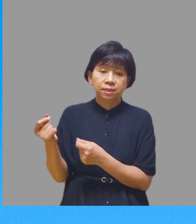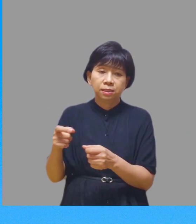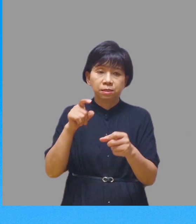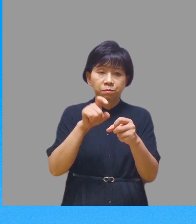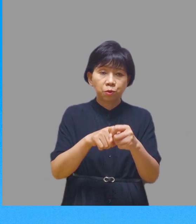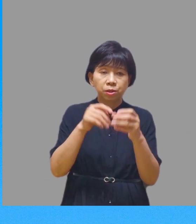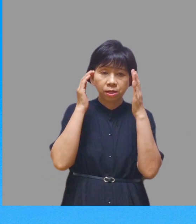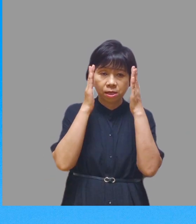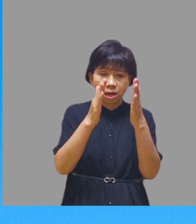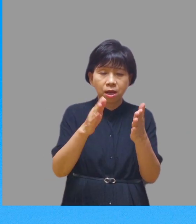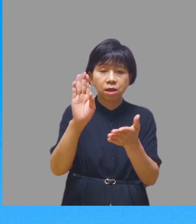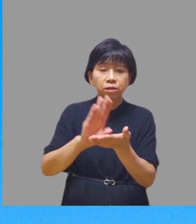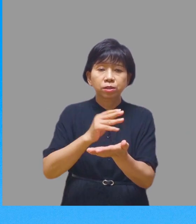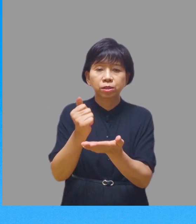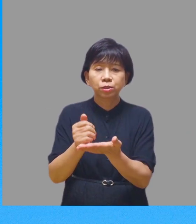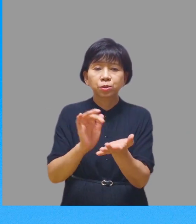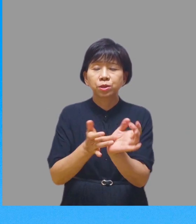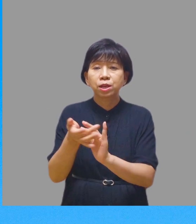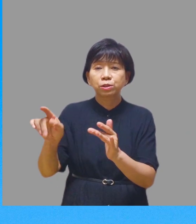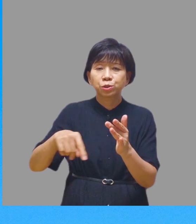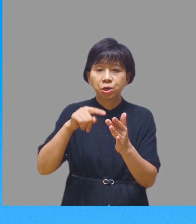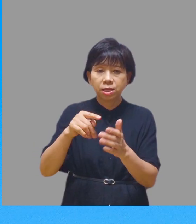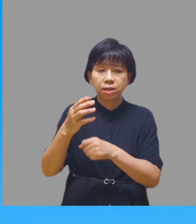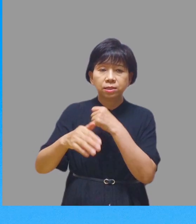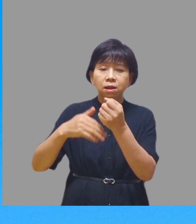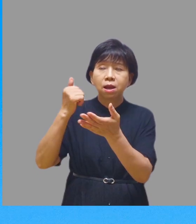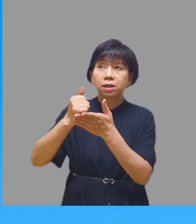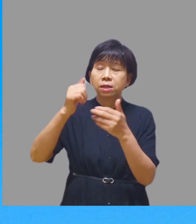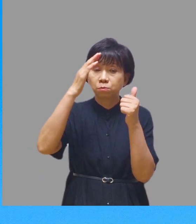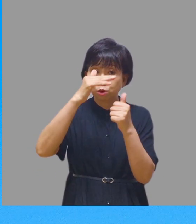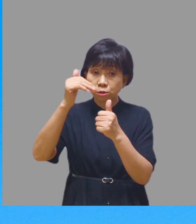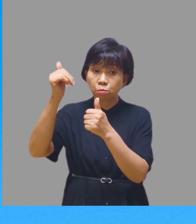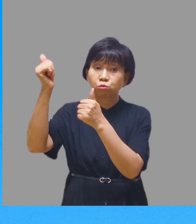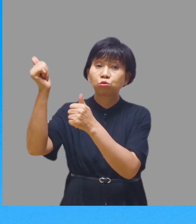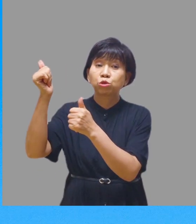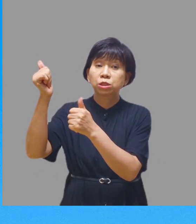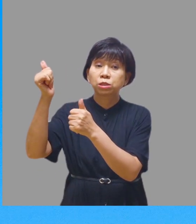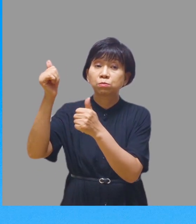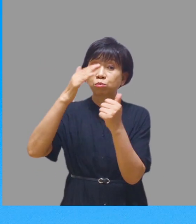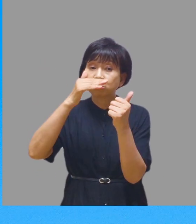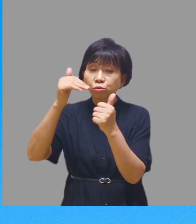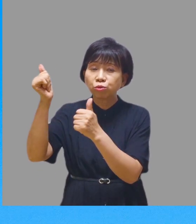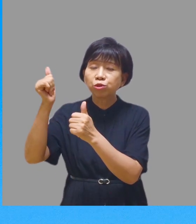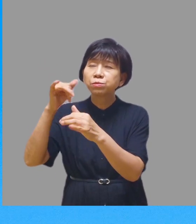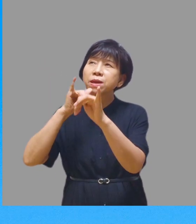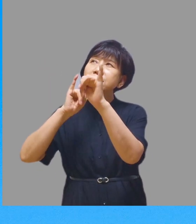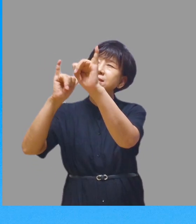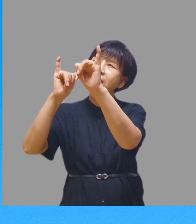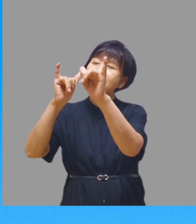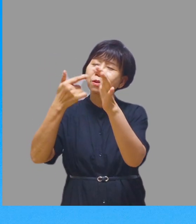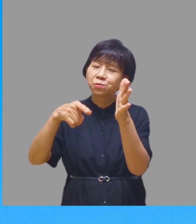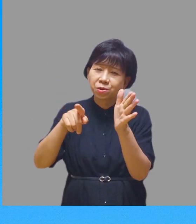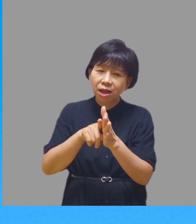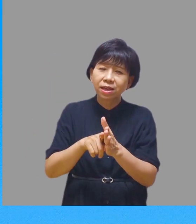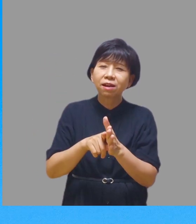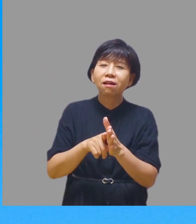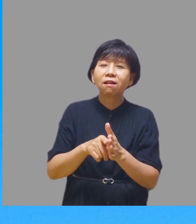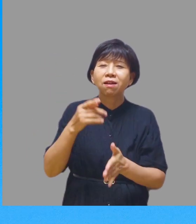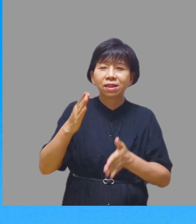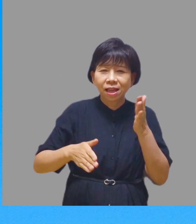읽어주세요. 표대를 향하여 그리스도 예수 안에서 하나님이 위에서 부르신 부름의 상을